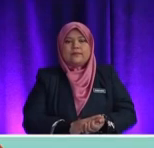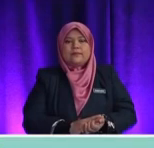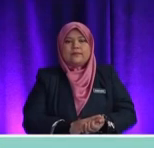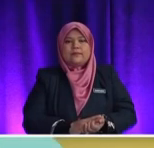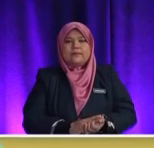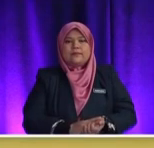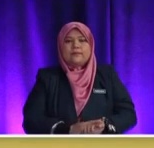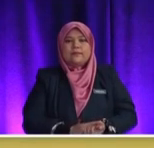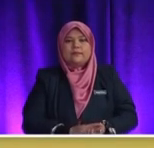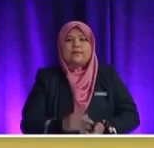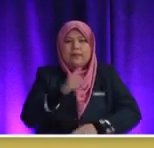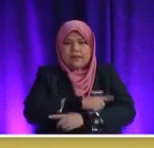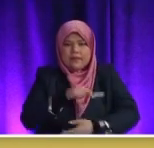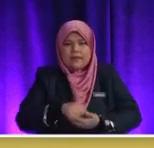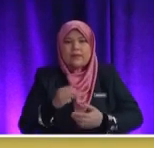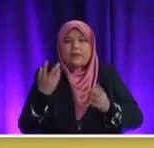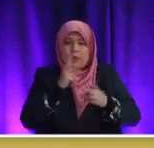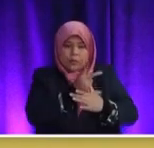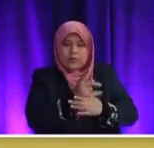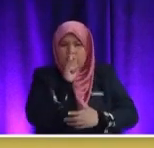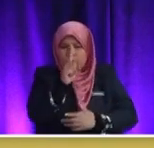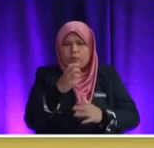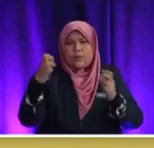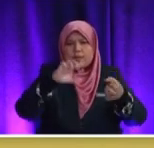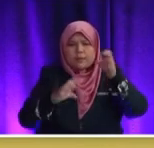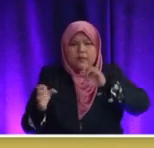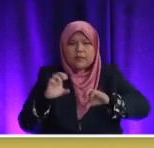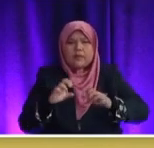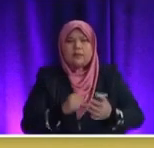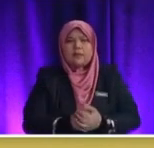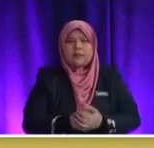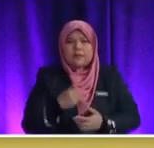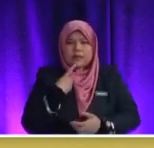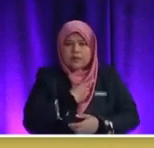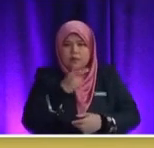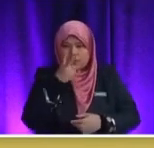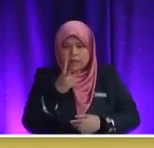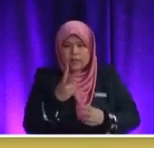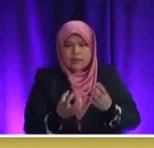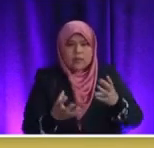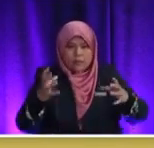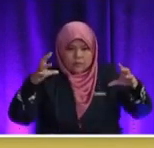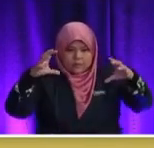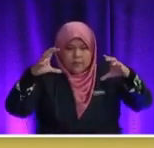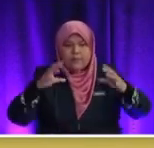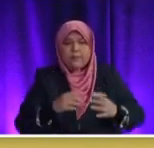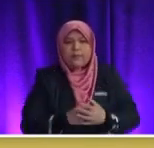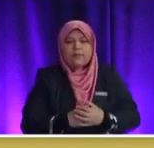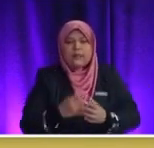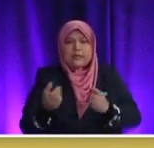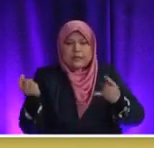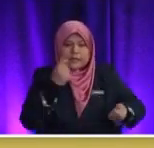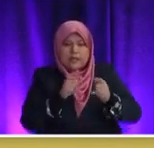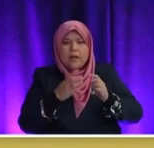Hari ini saya ke berkongsi satu eksperimen tapi kita akan menggunakan ke WhatsApp disebabkan tidak